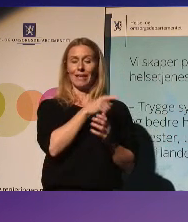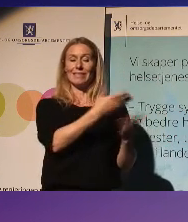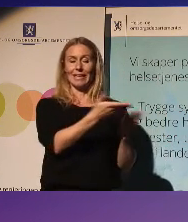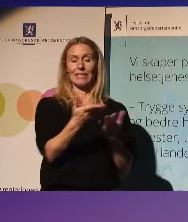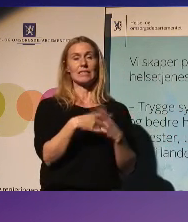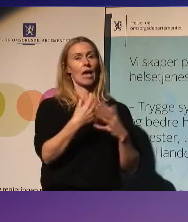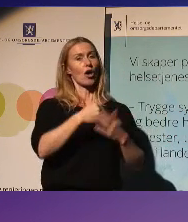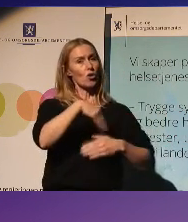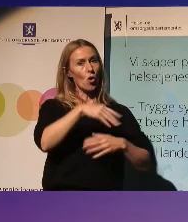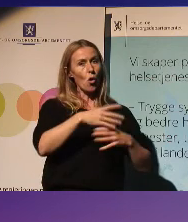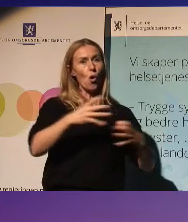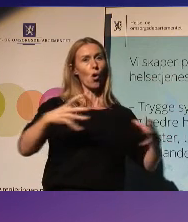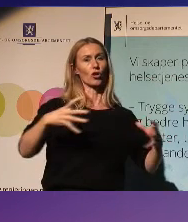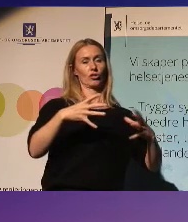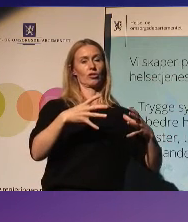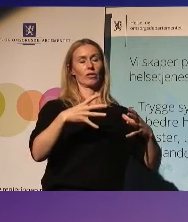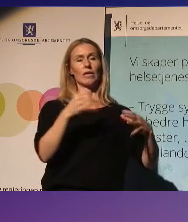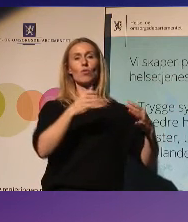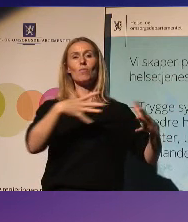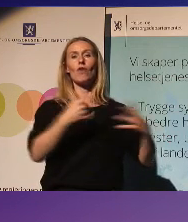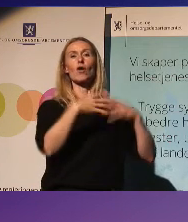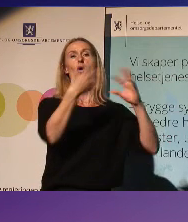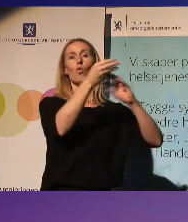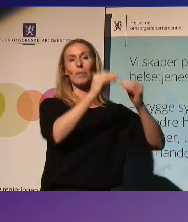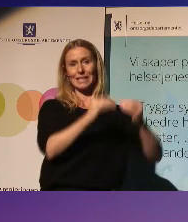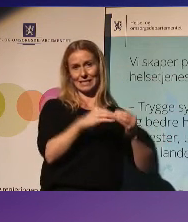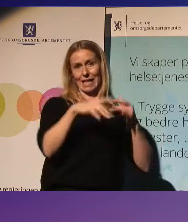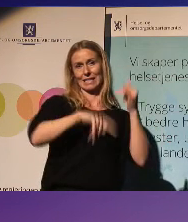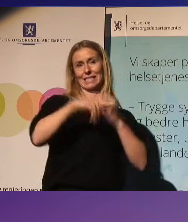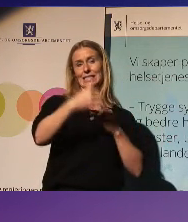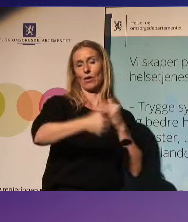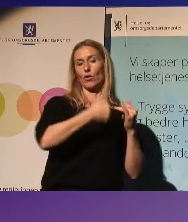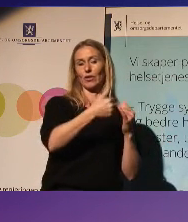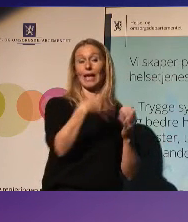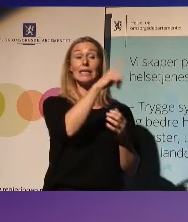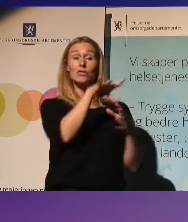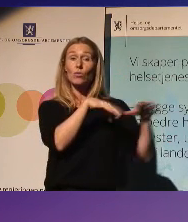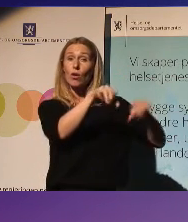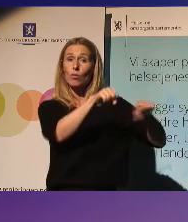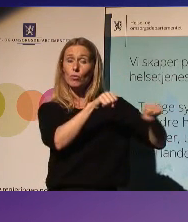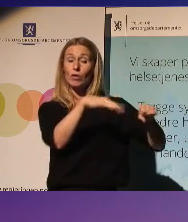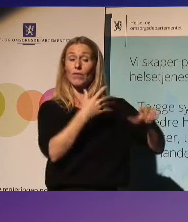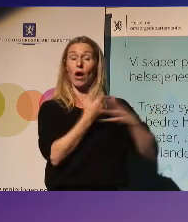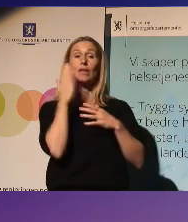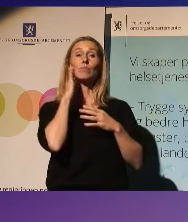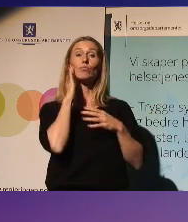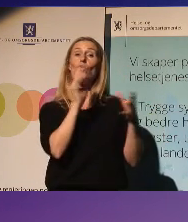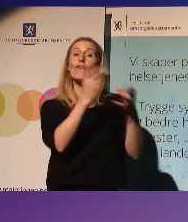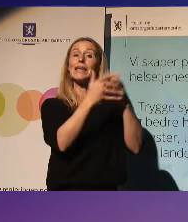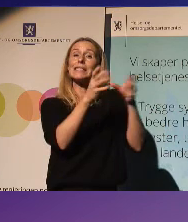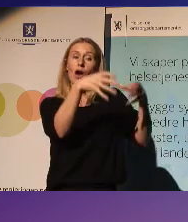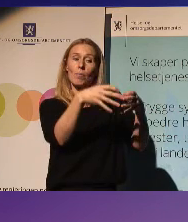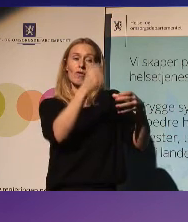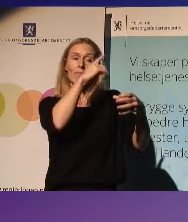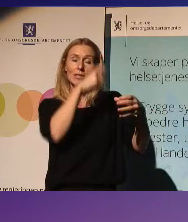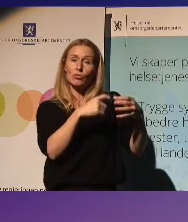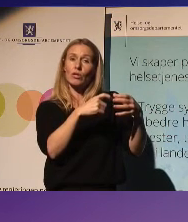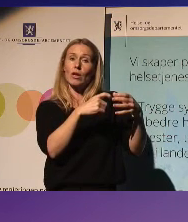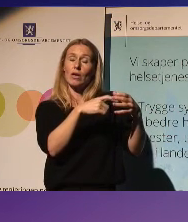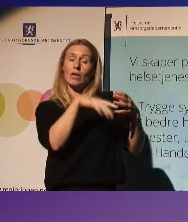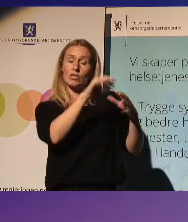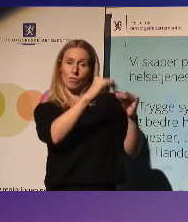I omfang og kompleksitet de siste årene. I Sola kommune så har vi et bofellesskap for mennesker som har sammensatte rus-